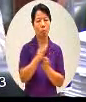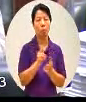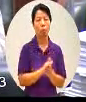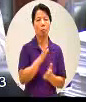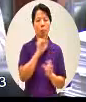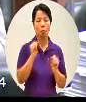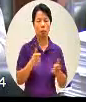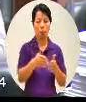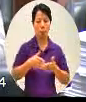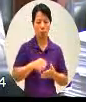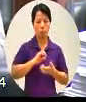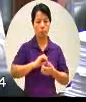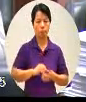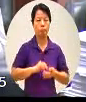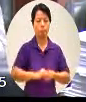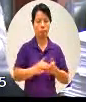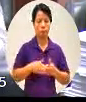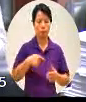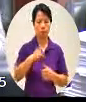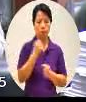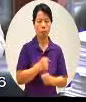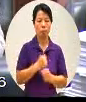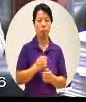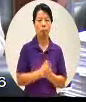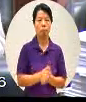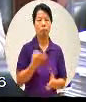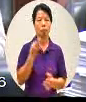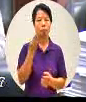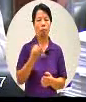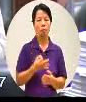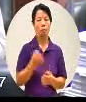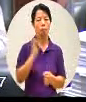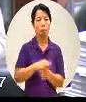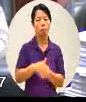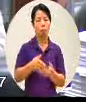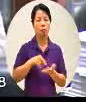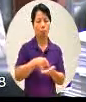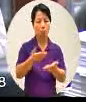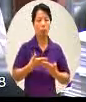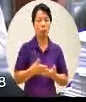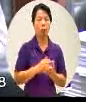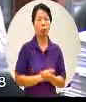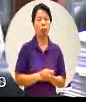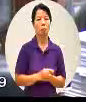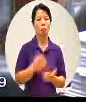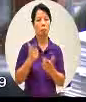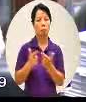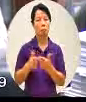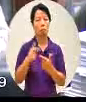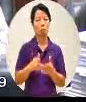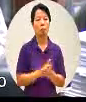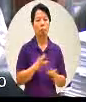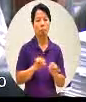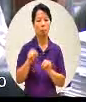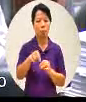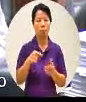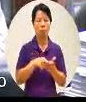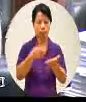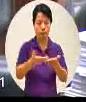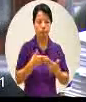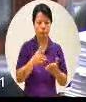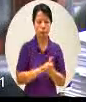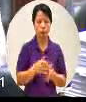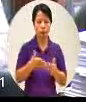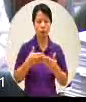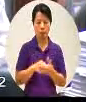不用紧啊，你有其他方案无？会当钱变较济，共征收较合理的。好，我讲我这块土地你征收去，我